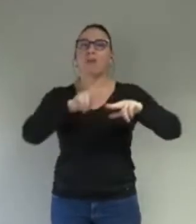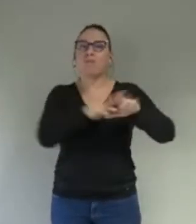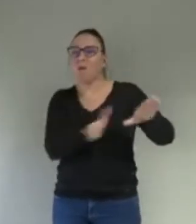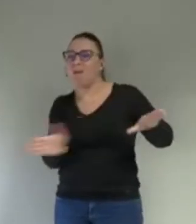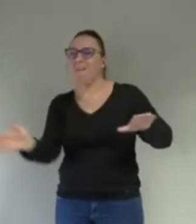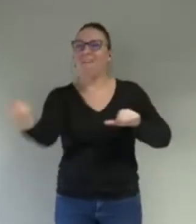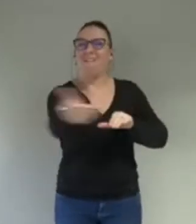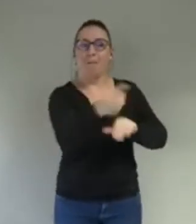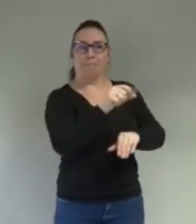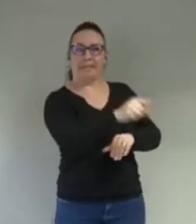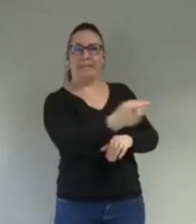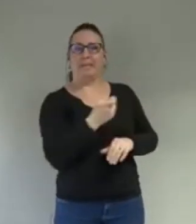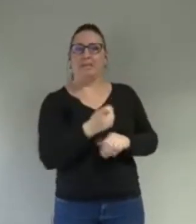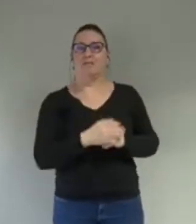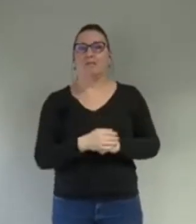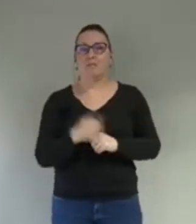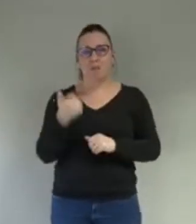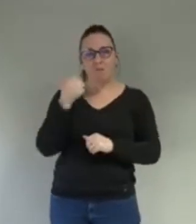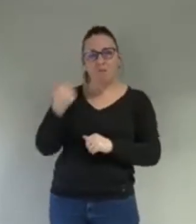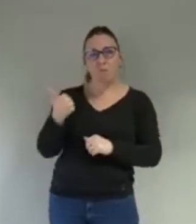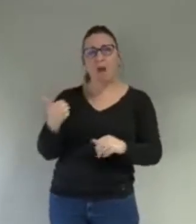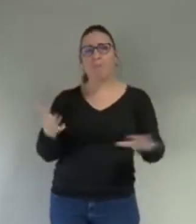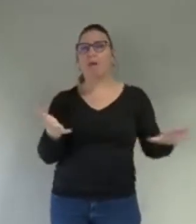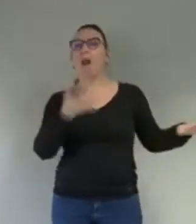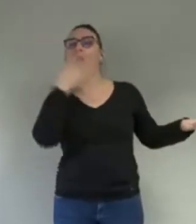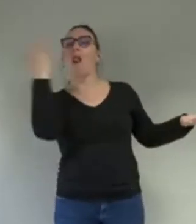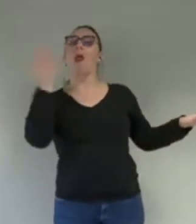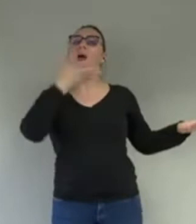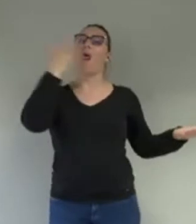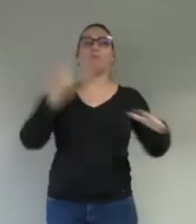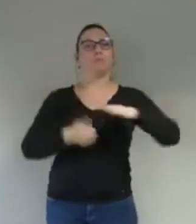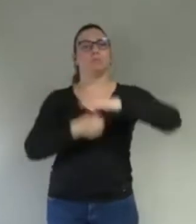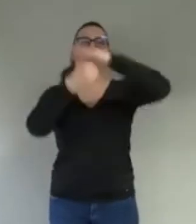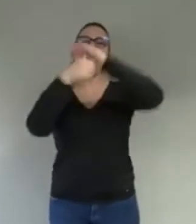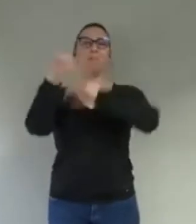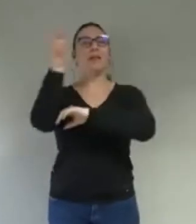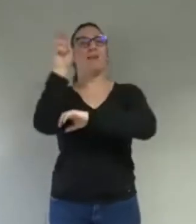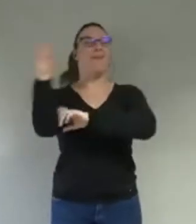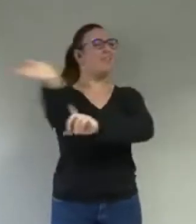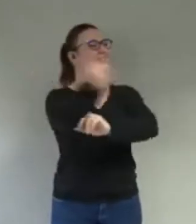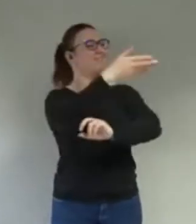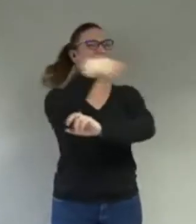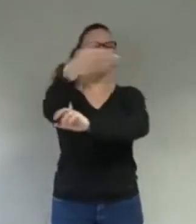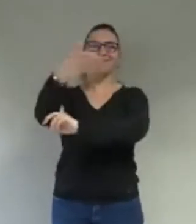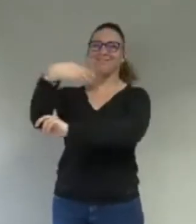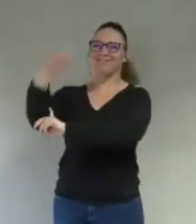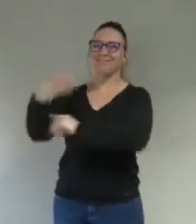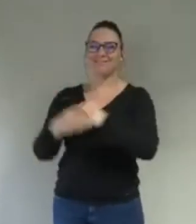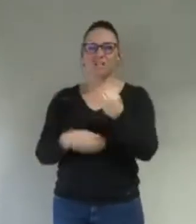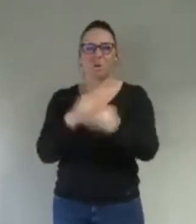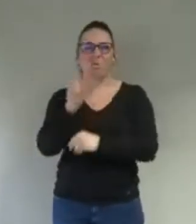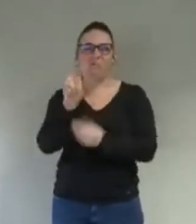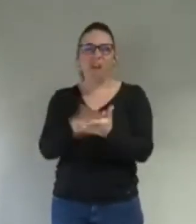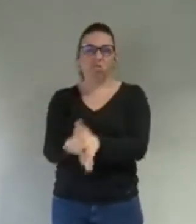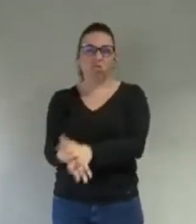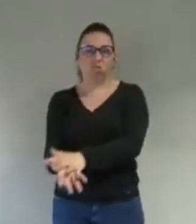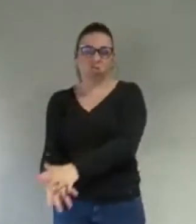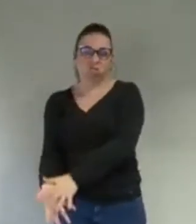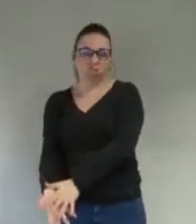imposé. Mais vous continuez de pavoiser avec votre label Capitale Verte, ou verdâtre si j'en crois le